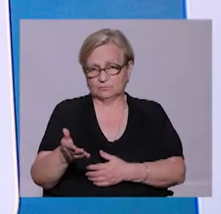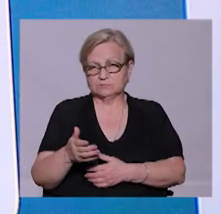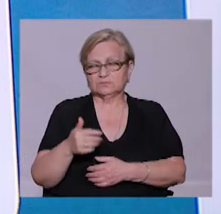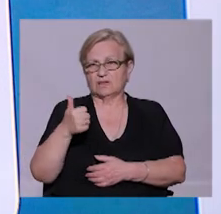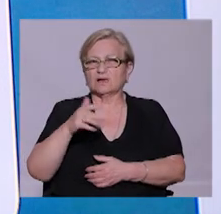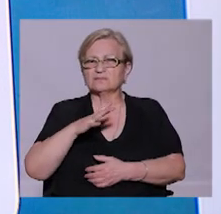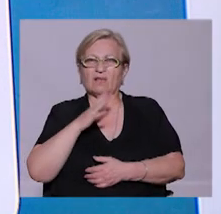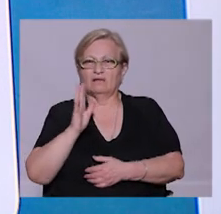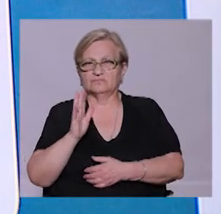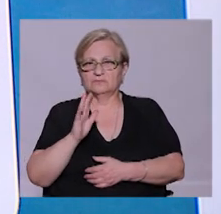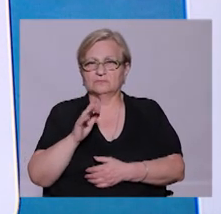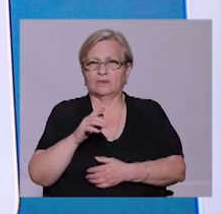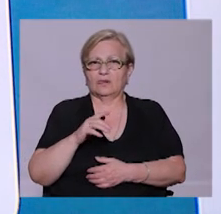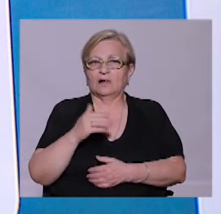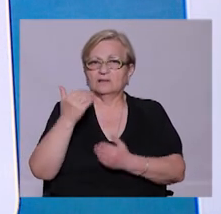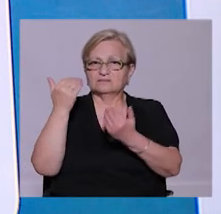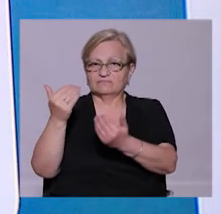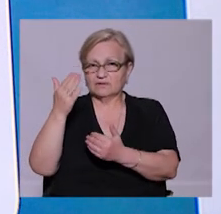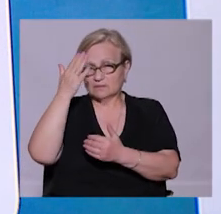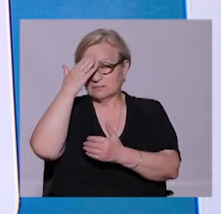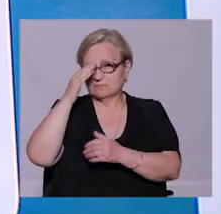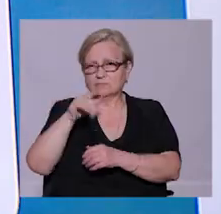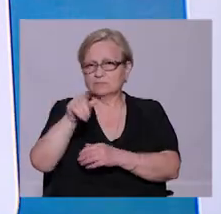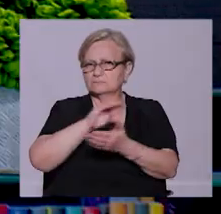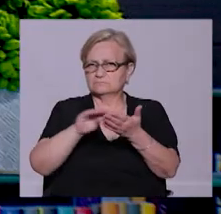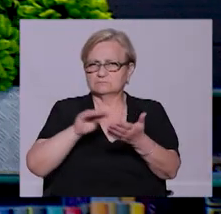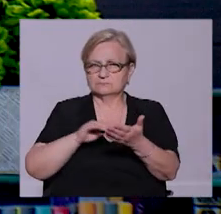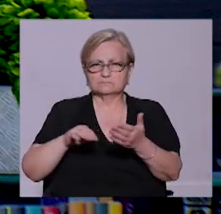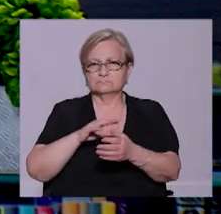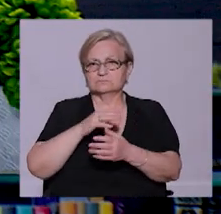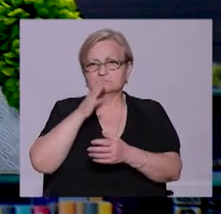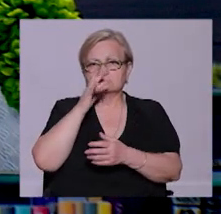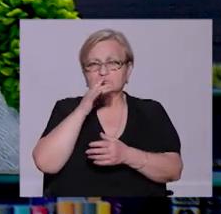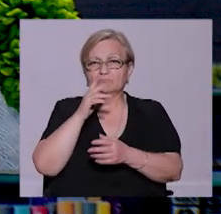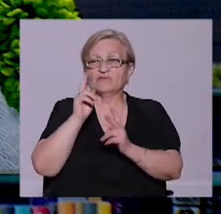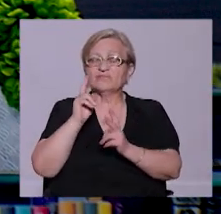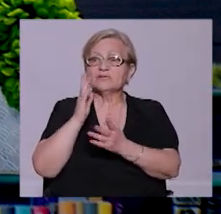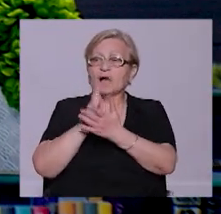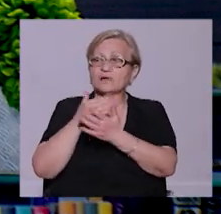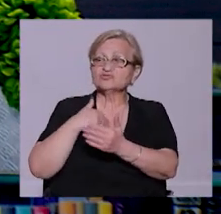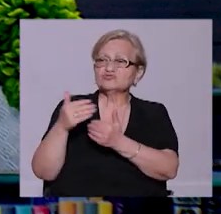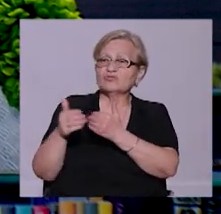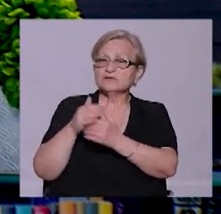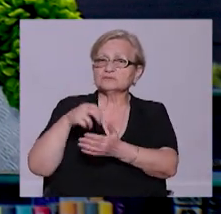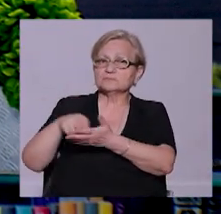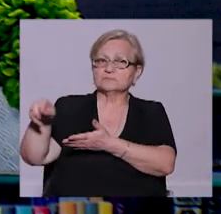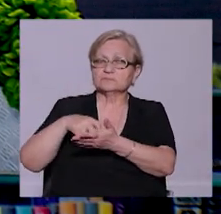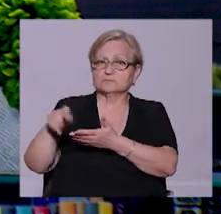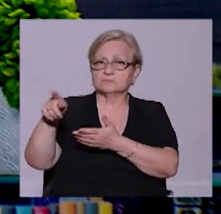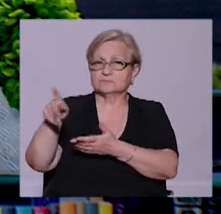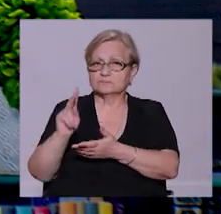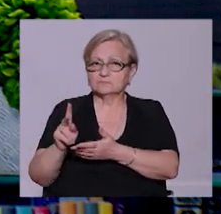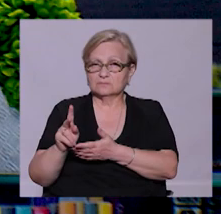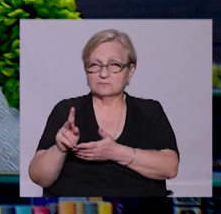თქვენი ცოტნე და არა შენი ცოტნე. რა თქმა უნდა, წერილის წერისას უნდა გავითვალისწინოთ, თუ ვინ არის ჩვენი ადრესატი და ამ